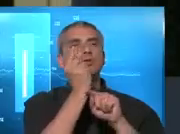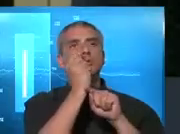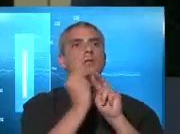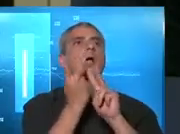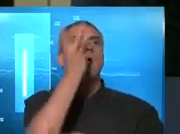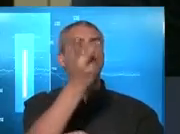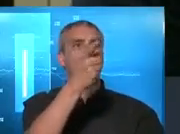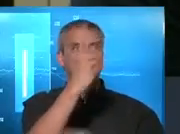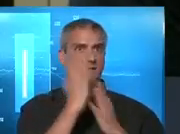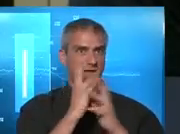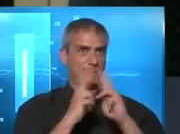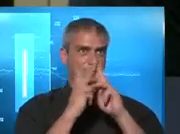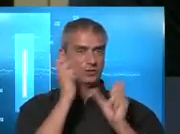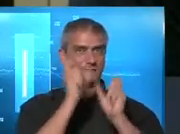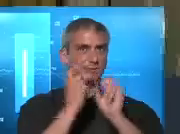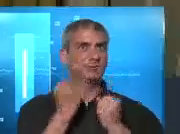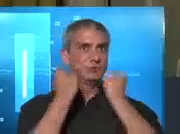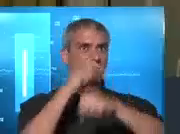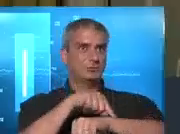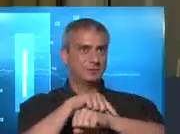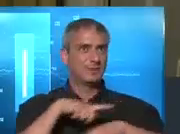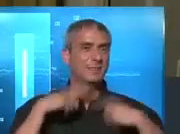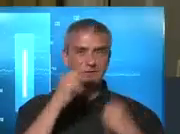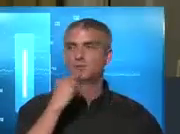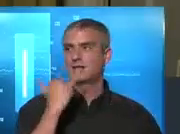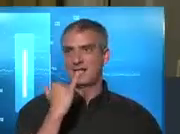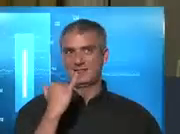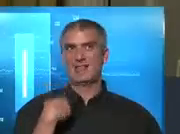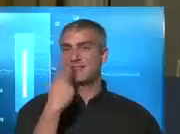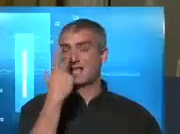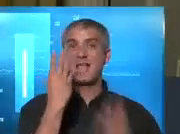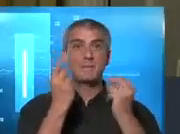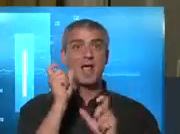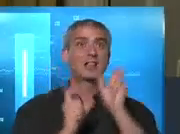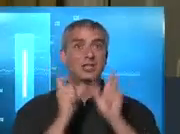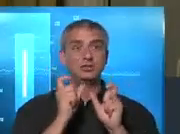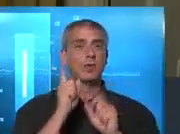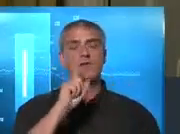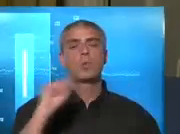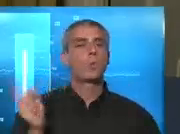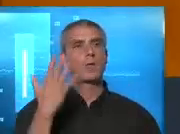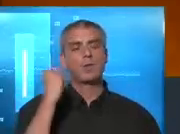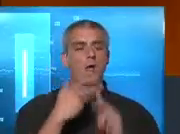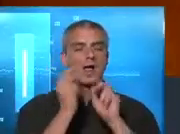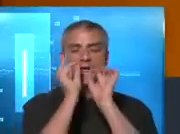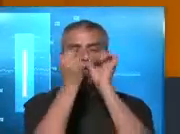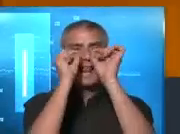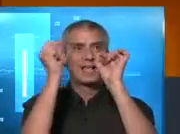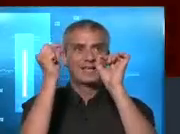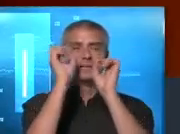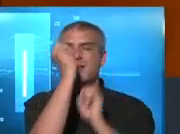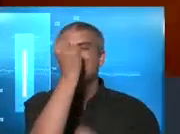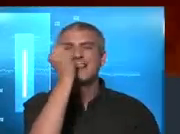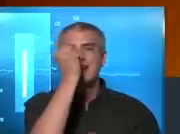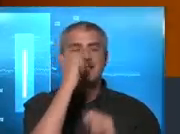אתה בעצם פגשת כמה נוסעים בזמן בחייך. בהחלט. ראיתי הרבה נוסעים בזמן, אבל כולם היו חלקיקים. חלקיקים